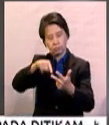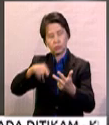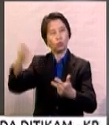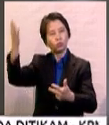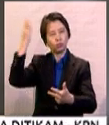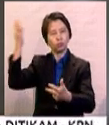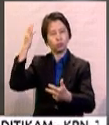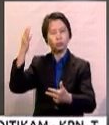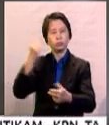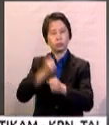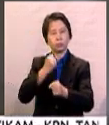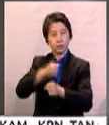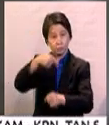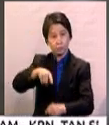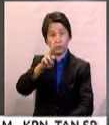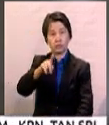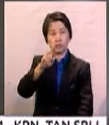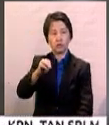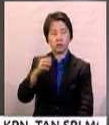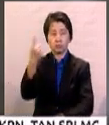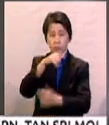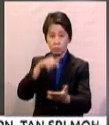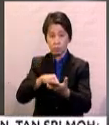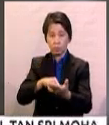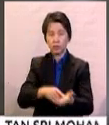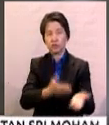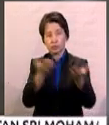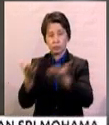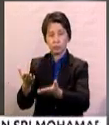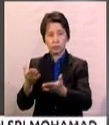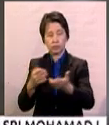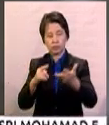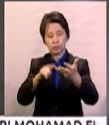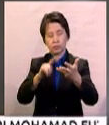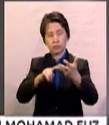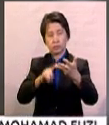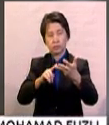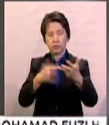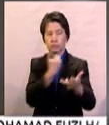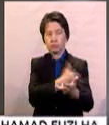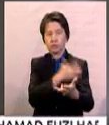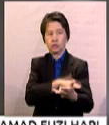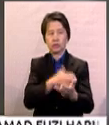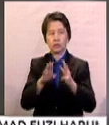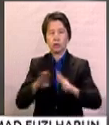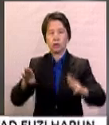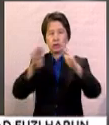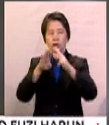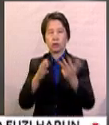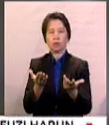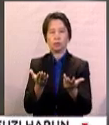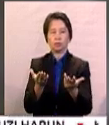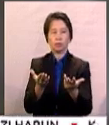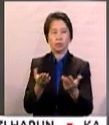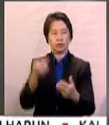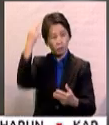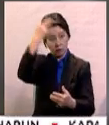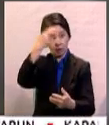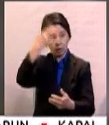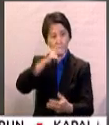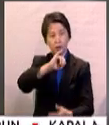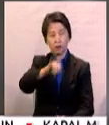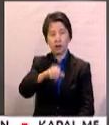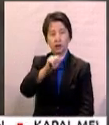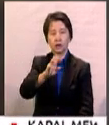tentang RTM. Hari ini kami bawakan pula kisah seorang lagi bekas penyampai berita RTM, Haji